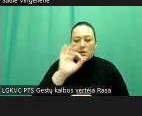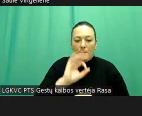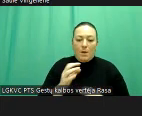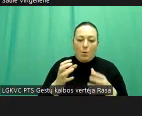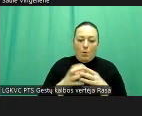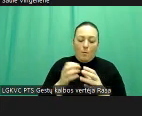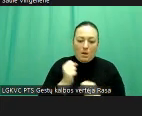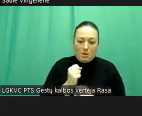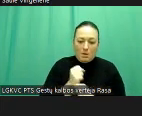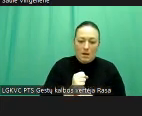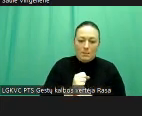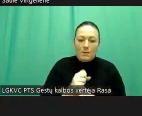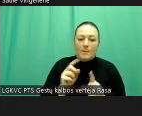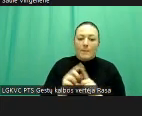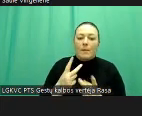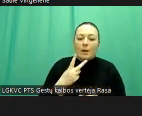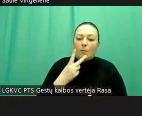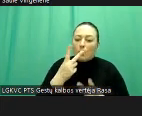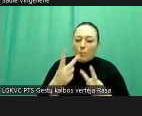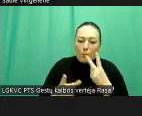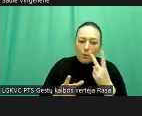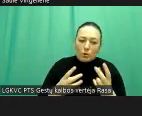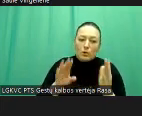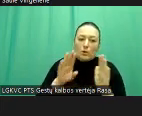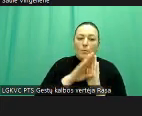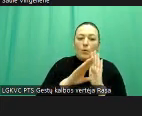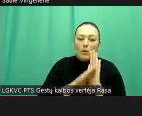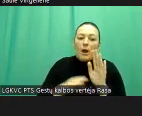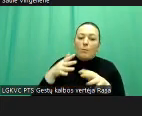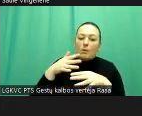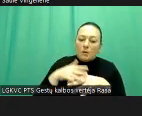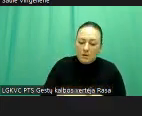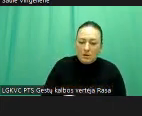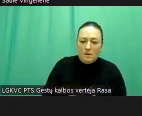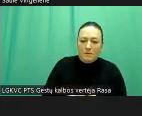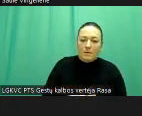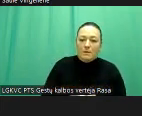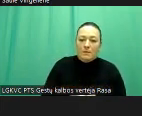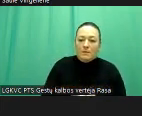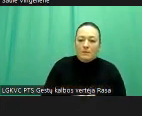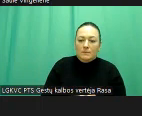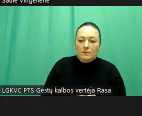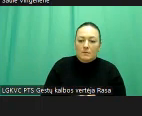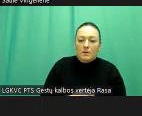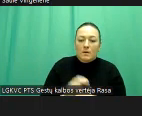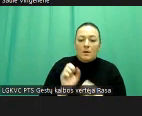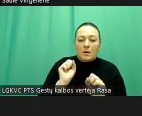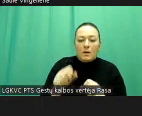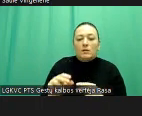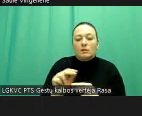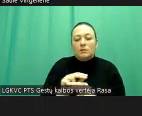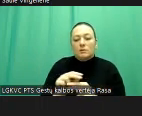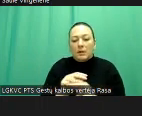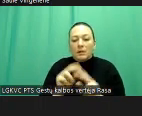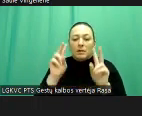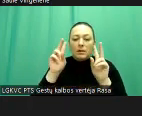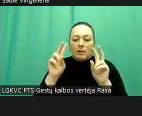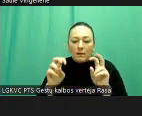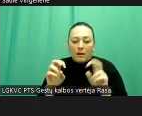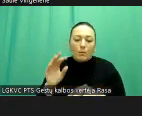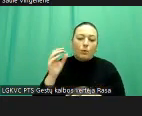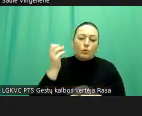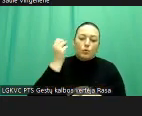Ir požiūris į programų integravimą, kas generuoja temų supratimą, taip pat